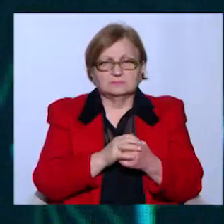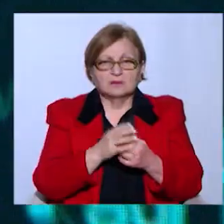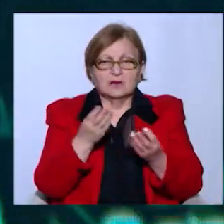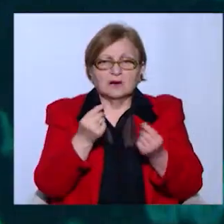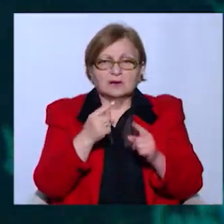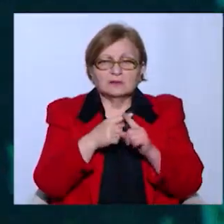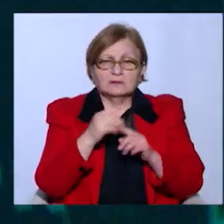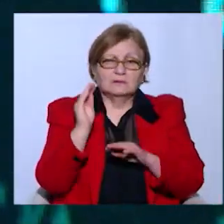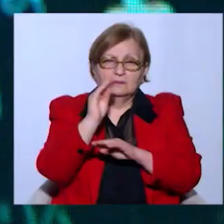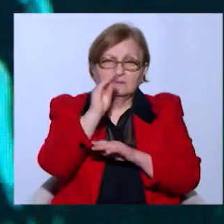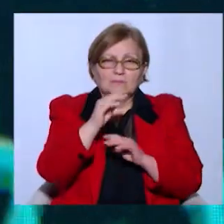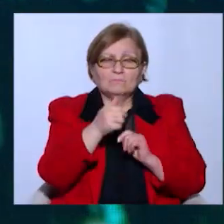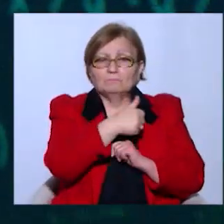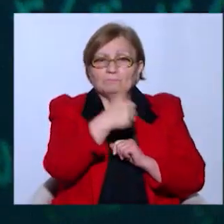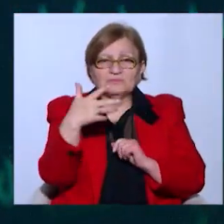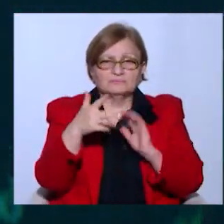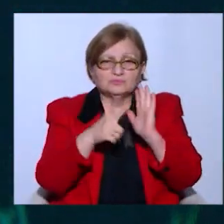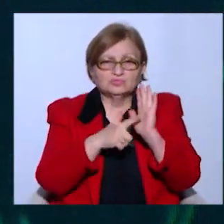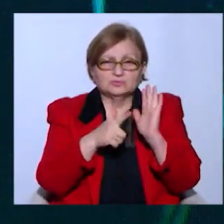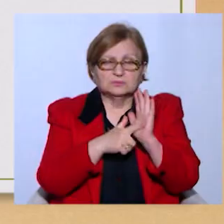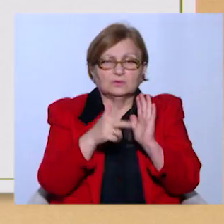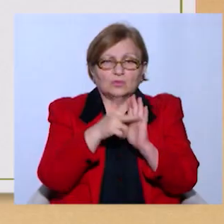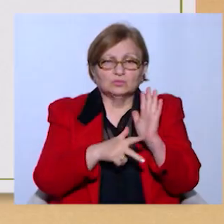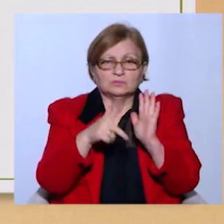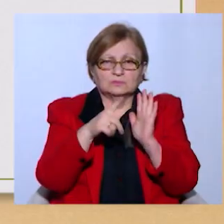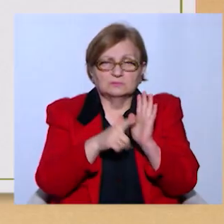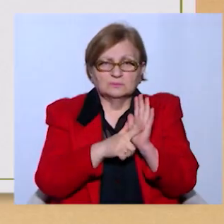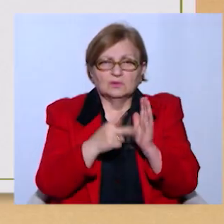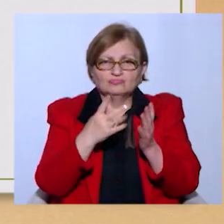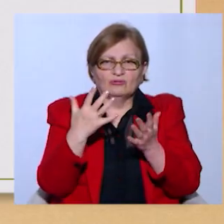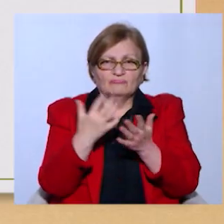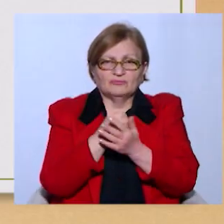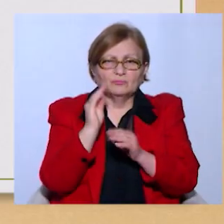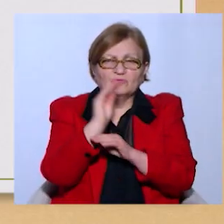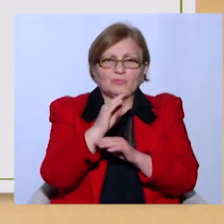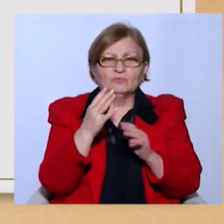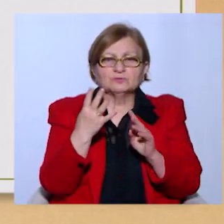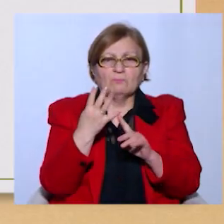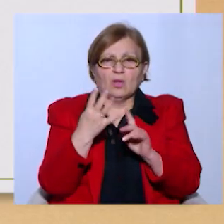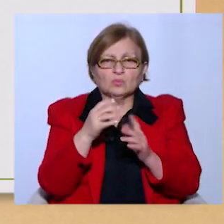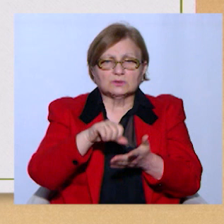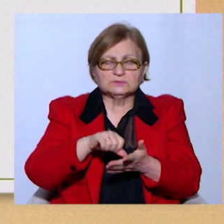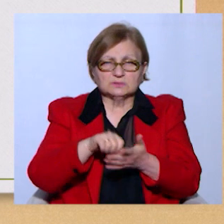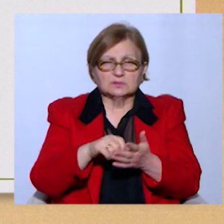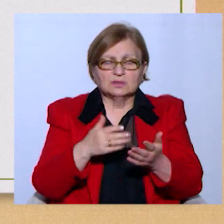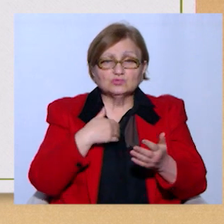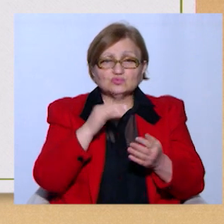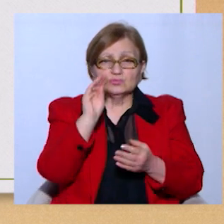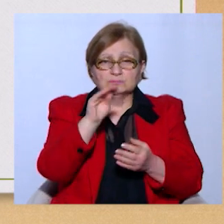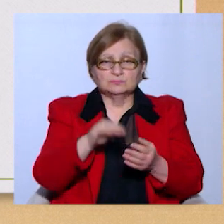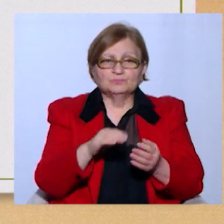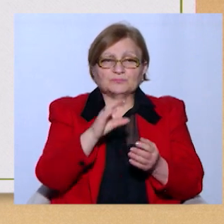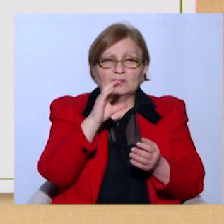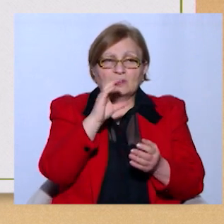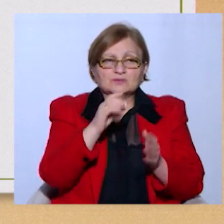არითმეტიკული პროგრესიის პირველი 7 წევრი ჯამი 81 ტოლია, იპოვეთ პროგრესიის მეოთხე წევრი. აქ რომ დაწეროთ, ვთქვათ,